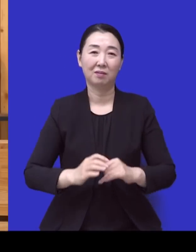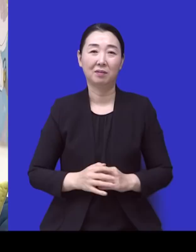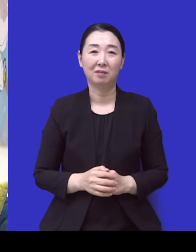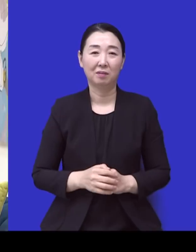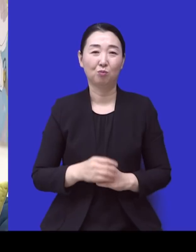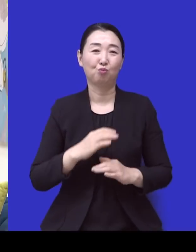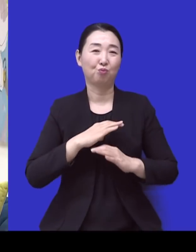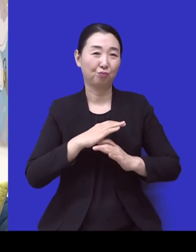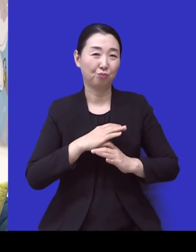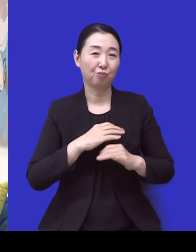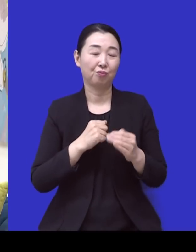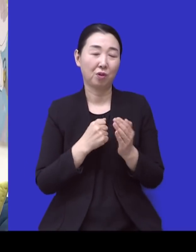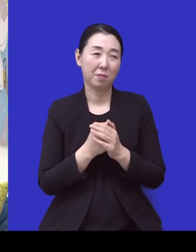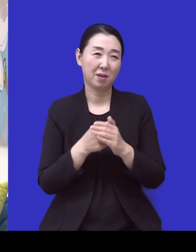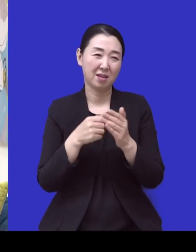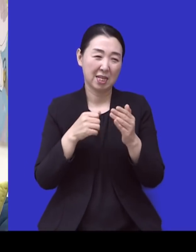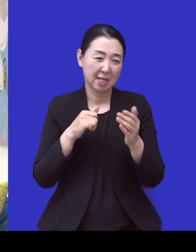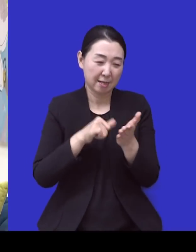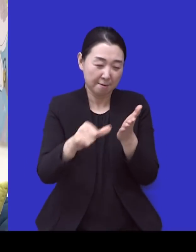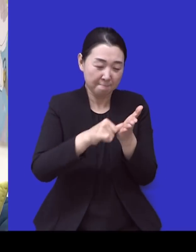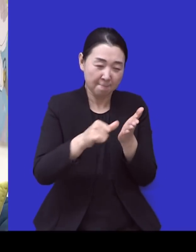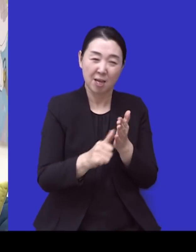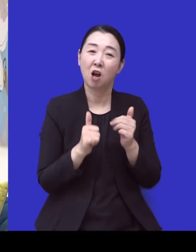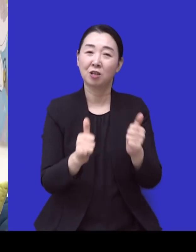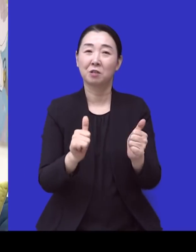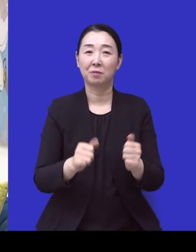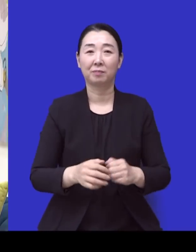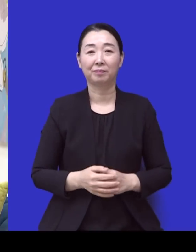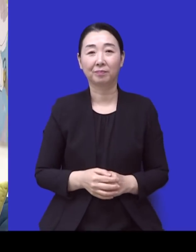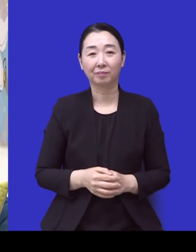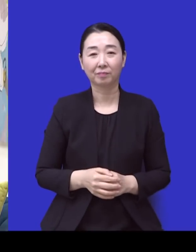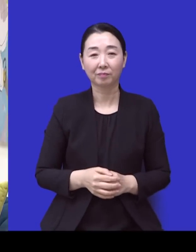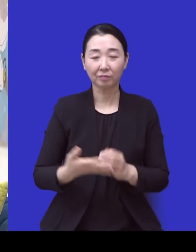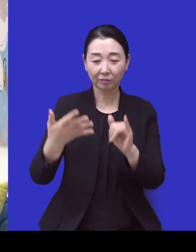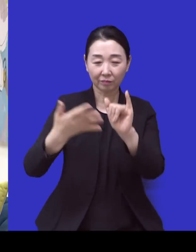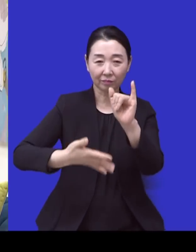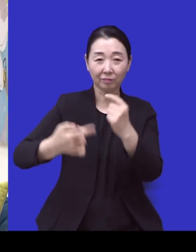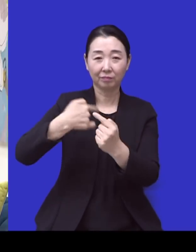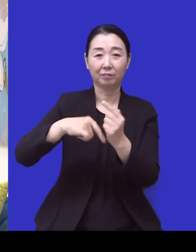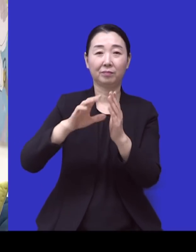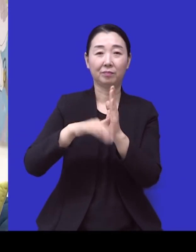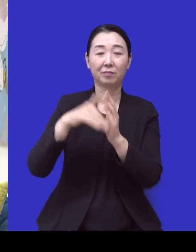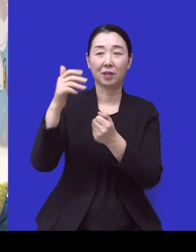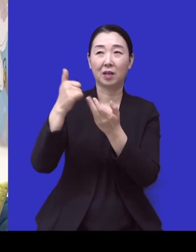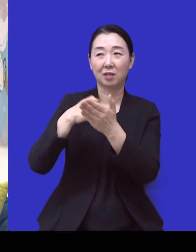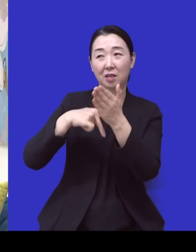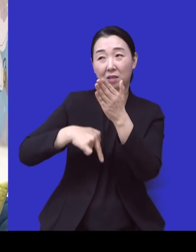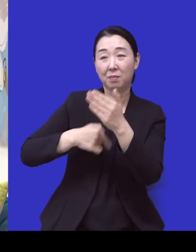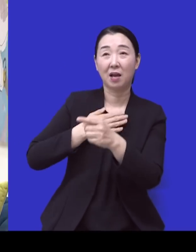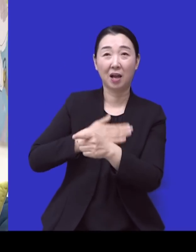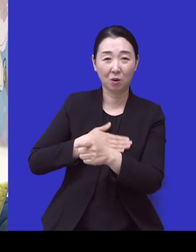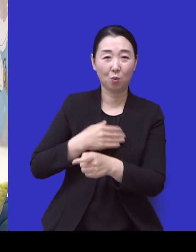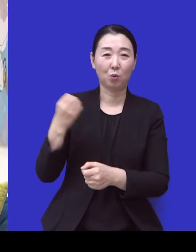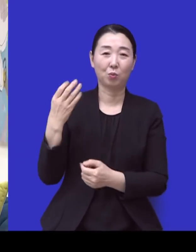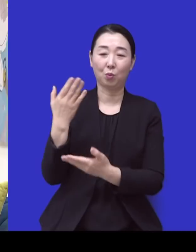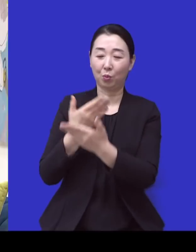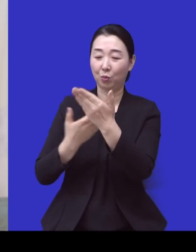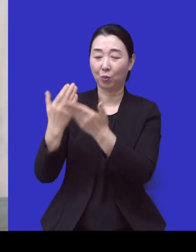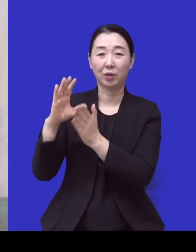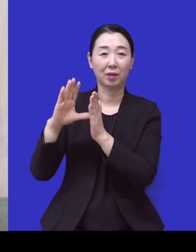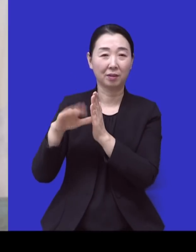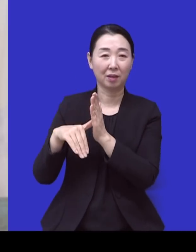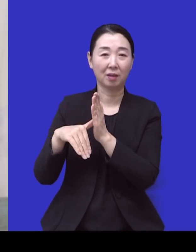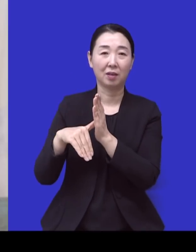그런 게 두려워서 더 막 열심히 삭제를 했어요. 근데 유튜브를 하면서 하나님과 더 깊이 알아가게 되고 교제하게